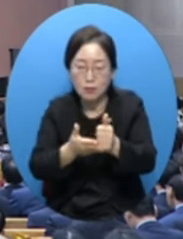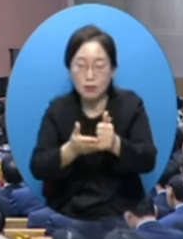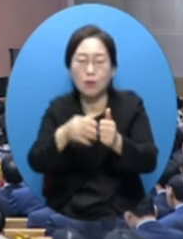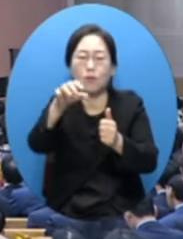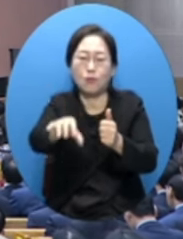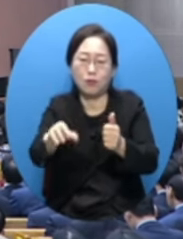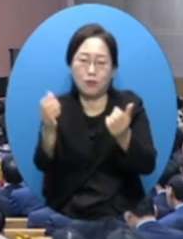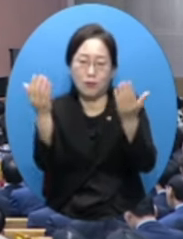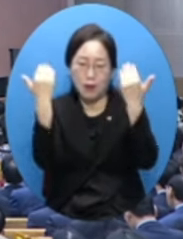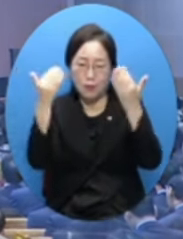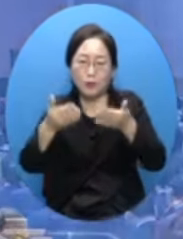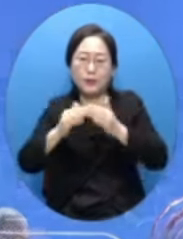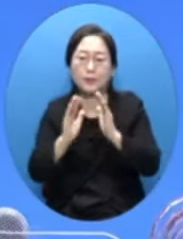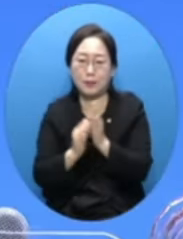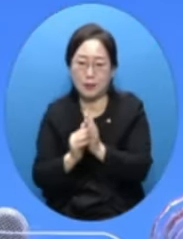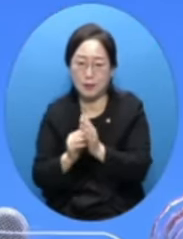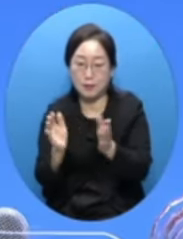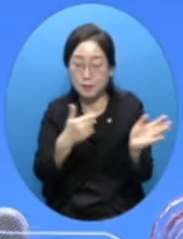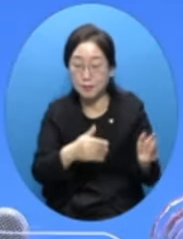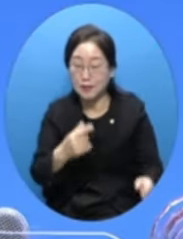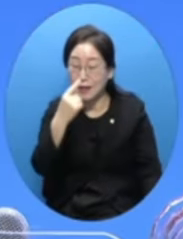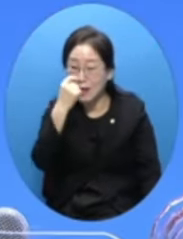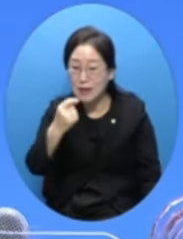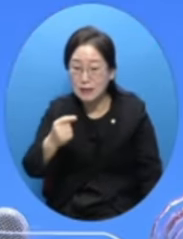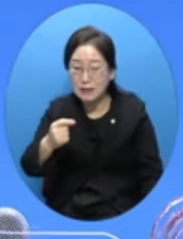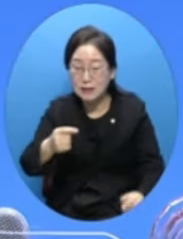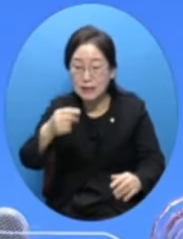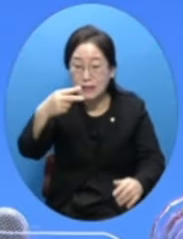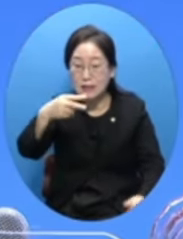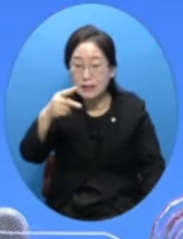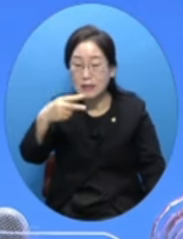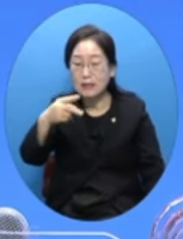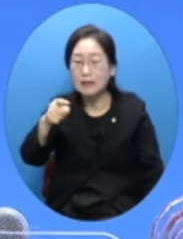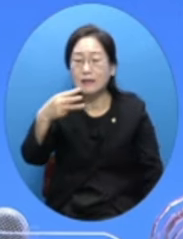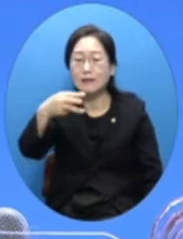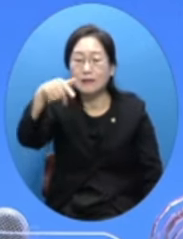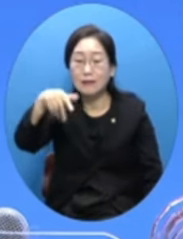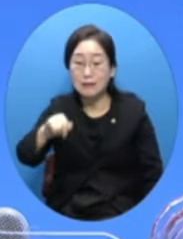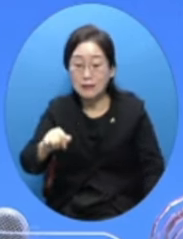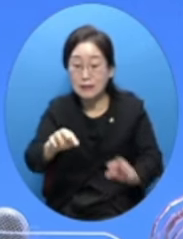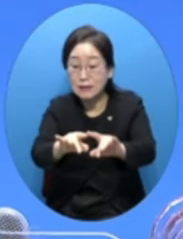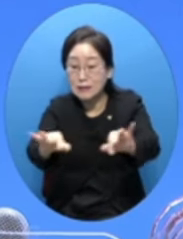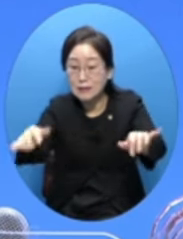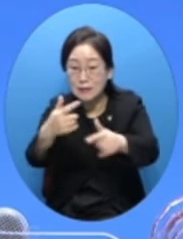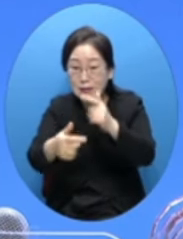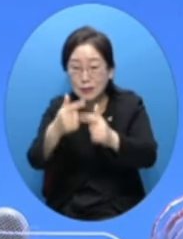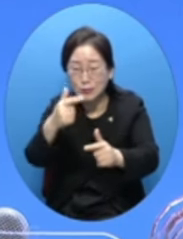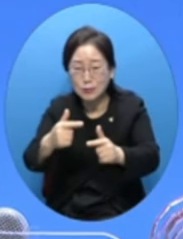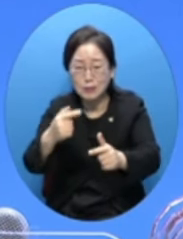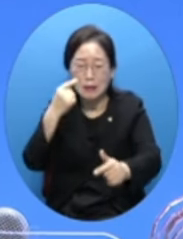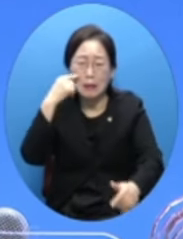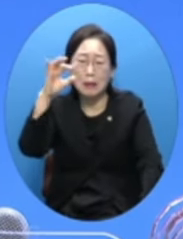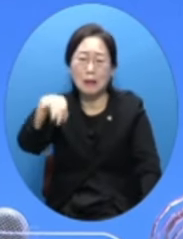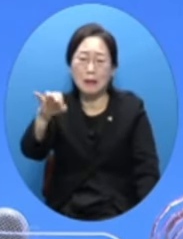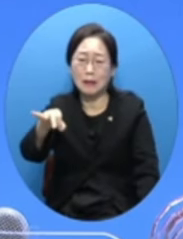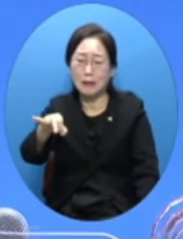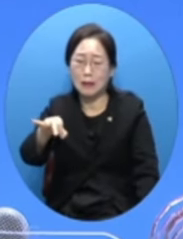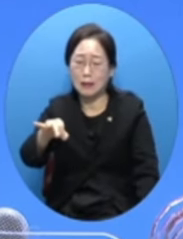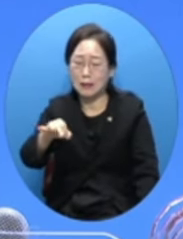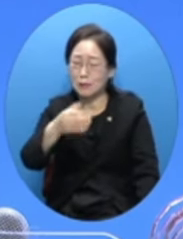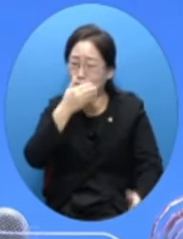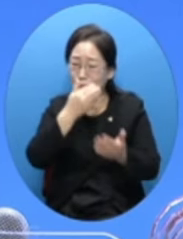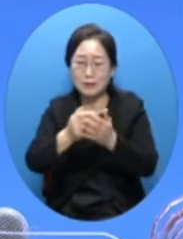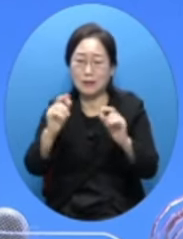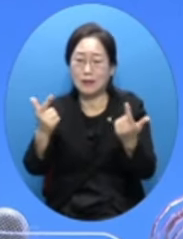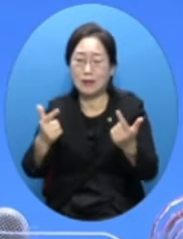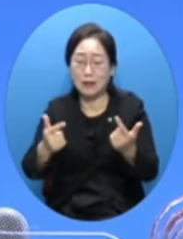어디에도 쓸모없는 무가치한 존재입니다. 이 가시떨기를 가지고 무엇을